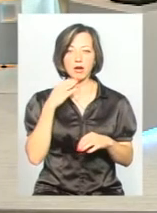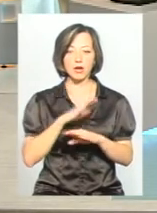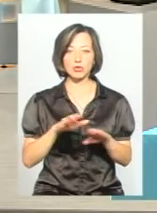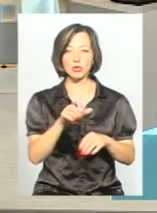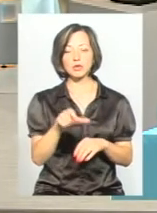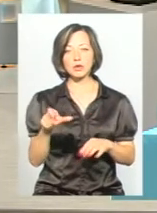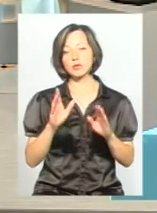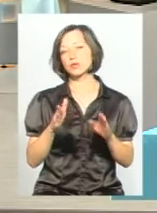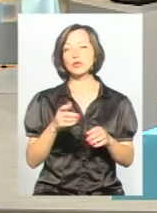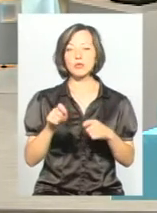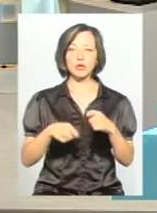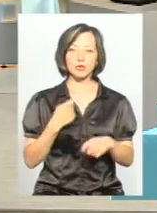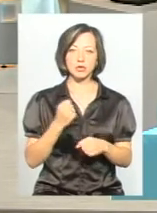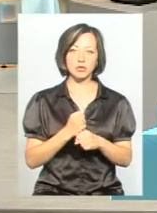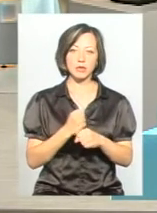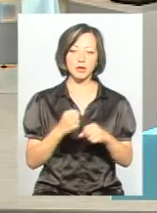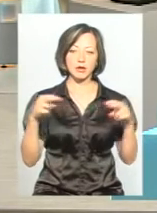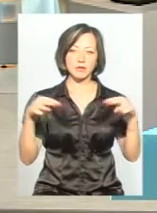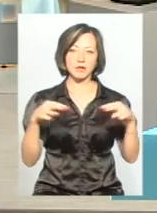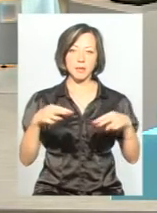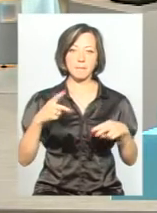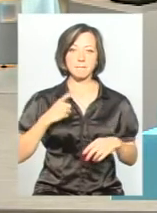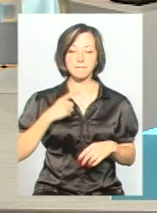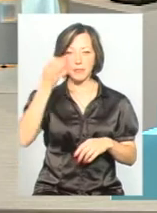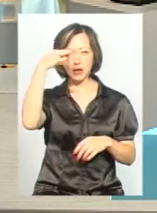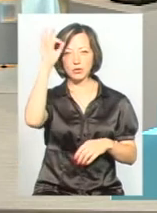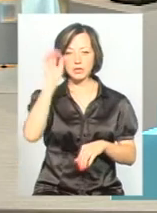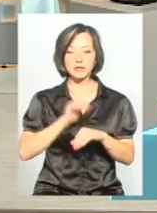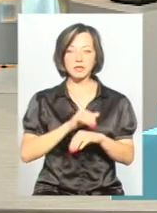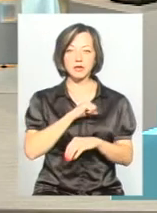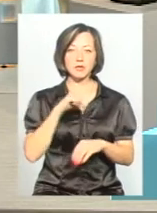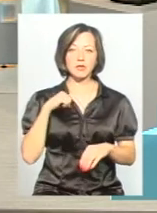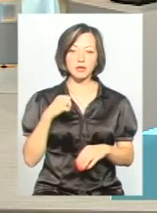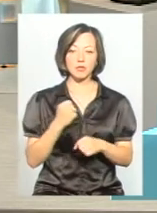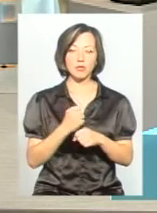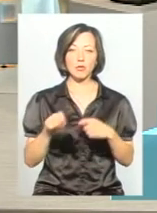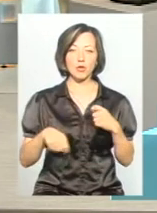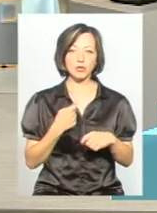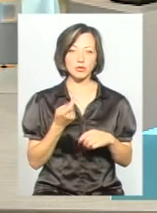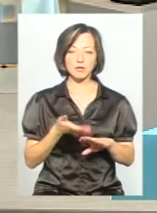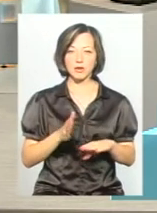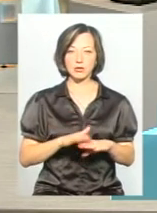людей будуть здійснювати порушення на очах у патрульного. Тому зафіксувати самостійно факт вчинення правопорушення